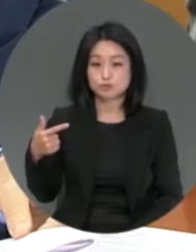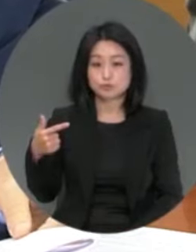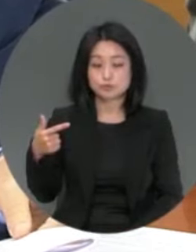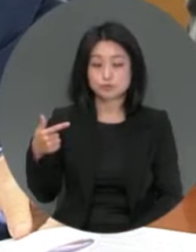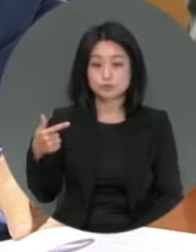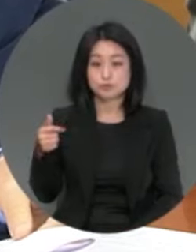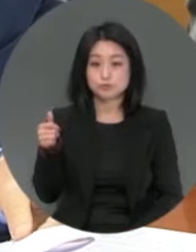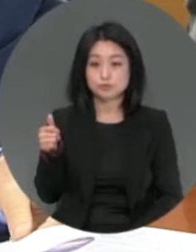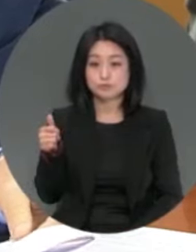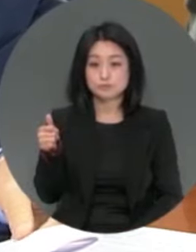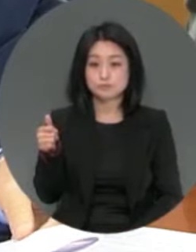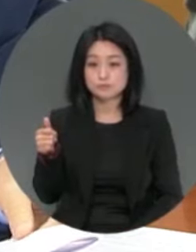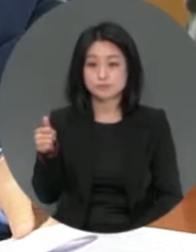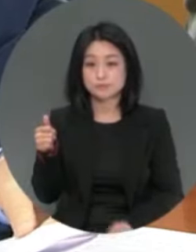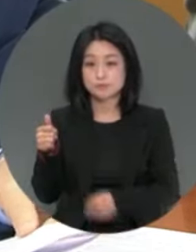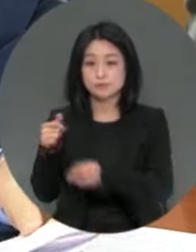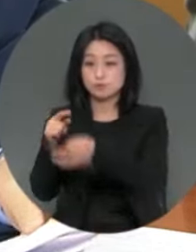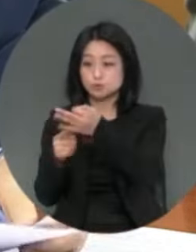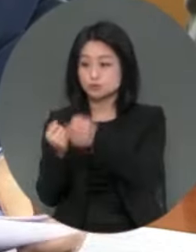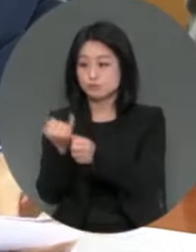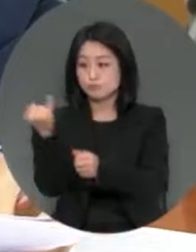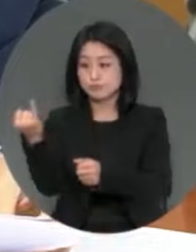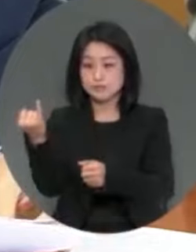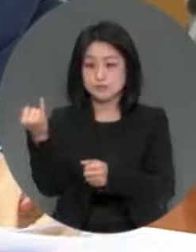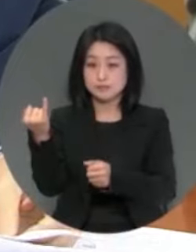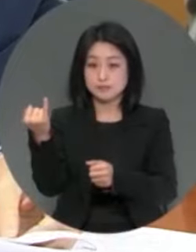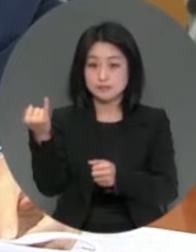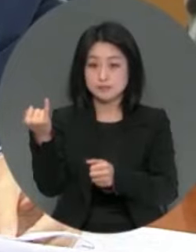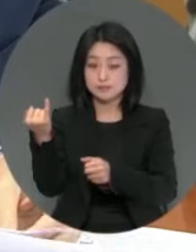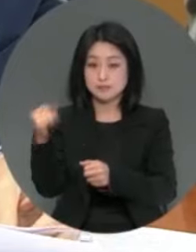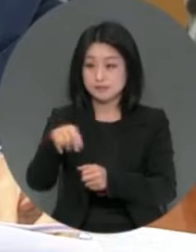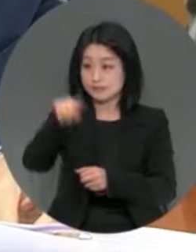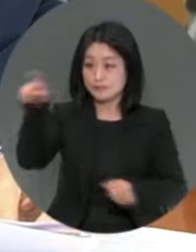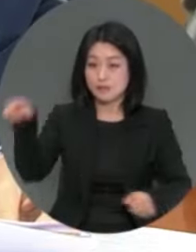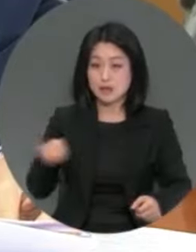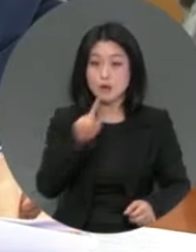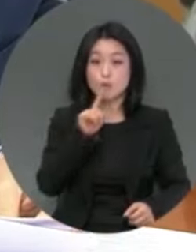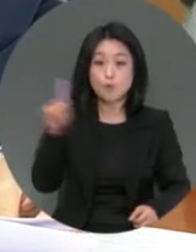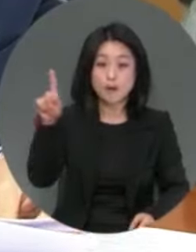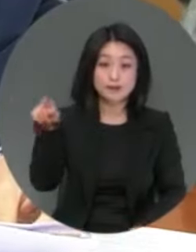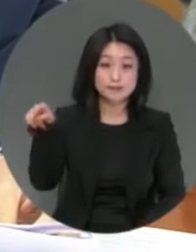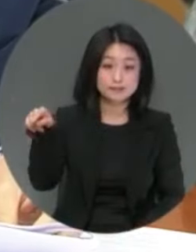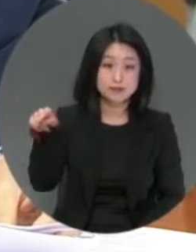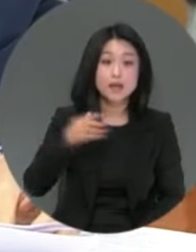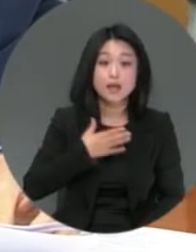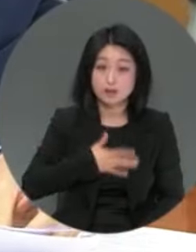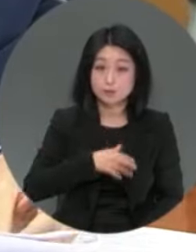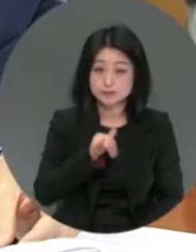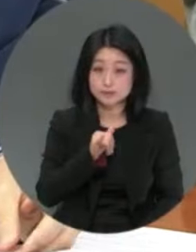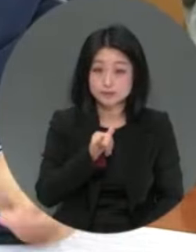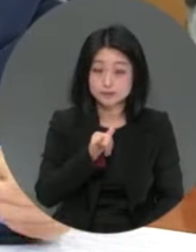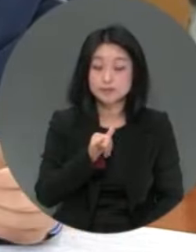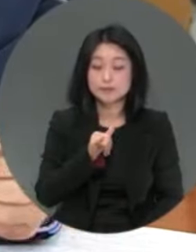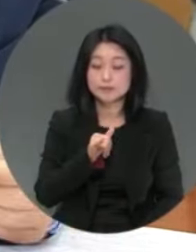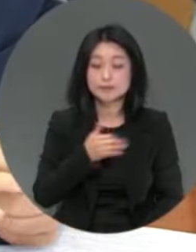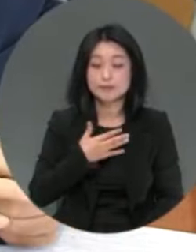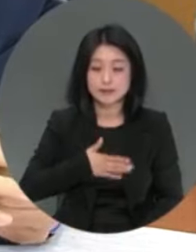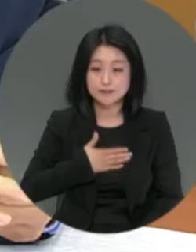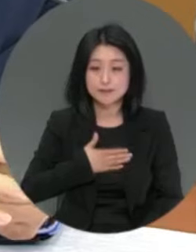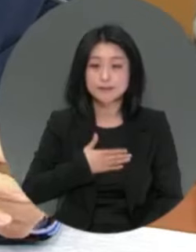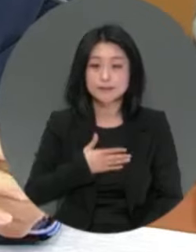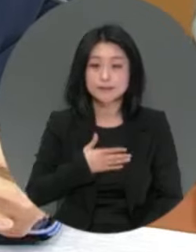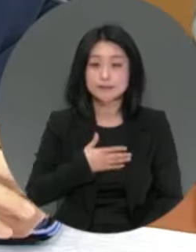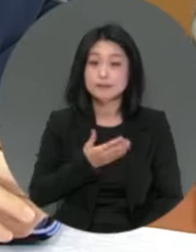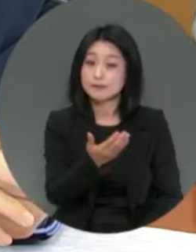전 비대위원장 그리고 김건희 여사가 공수처에 고발되어 있는 사실도 알고 계시죠? 알고 있습니다. 예. 관련해서